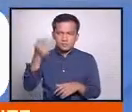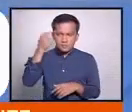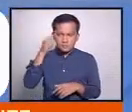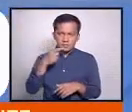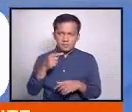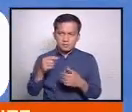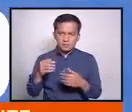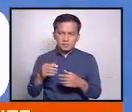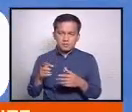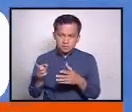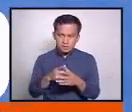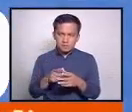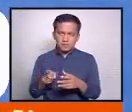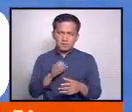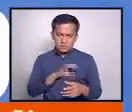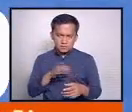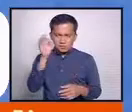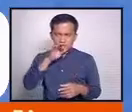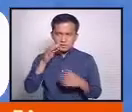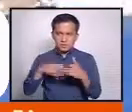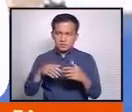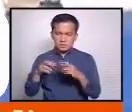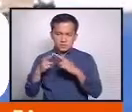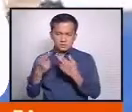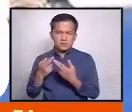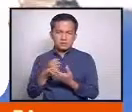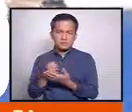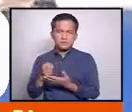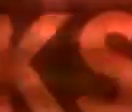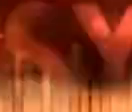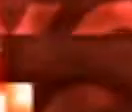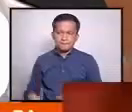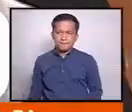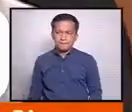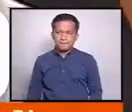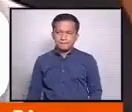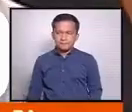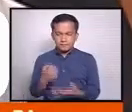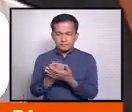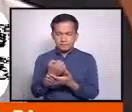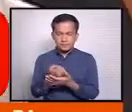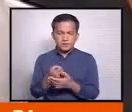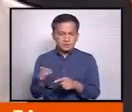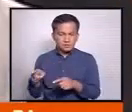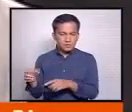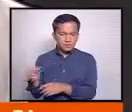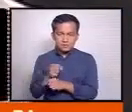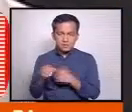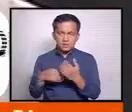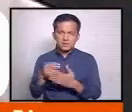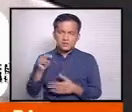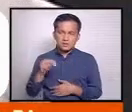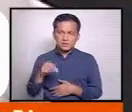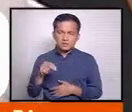sa gobyerno na unahin ang kapakanan ng mga Pilipino kaysa sa relasyon sa China. Dito namin kinukuha ang lahat ng